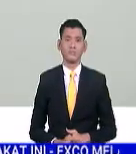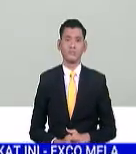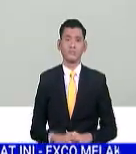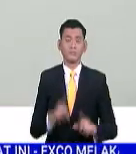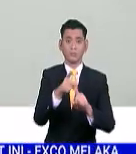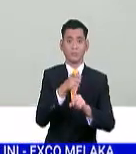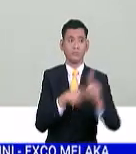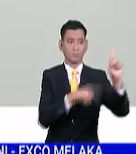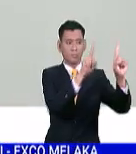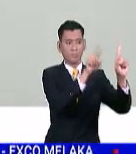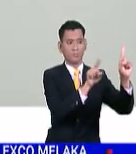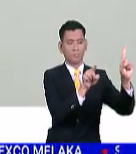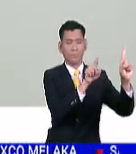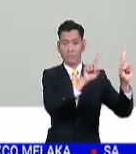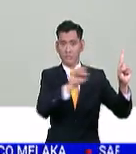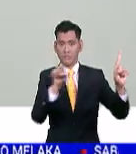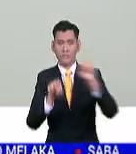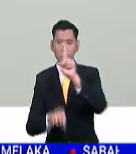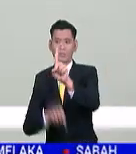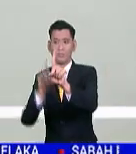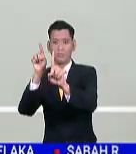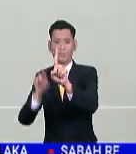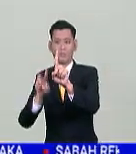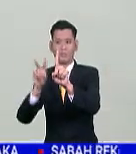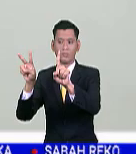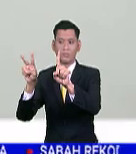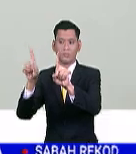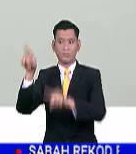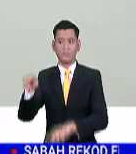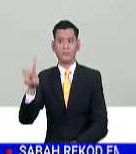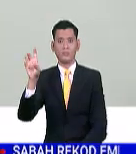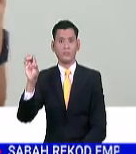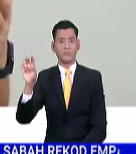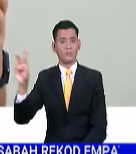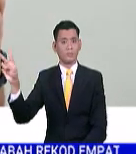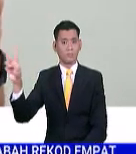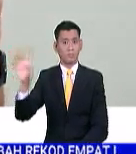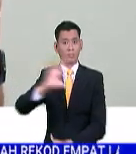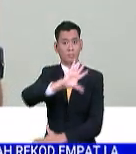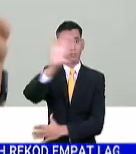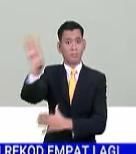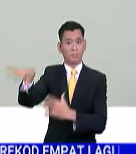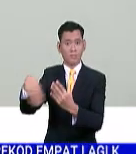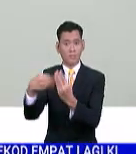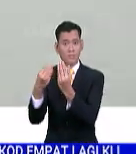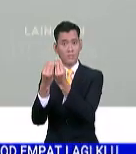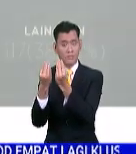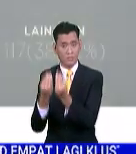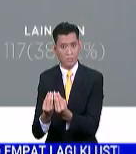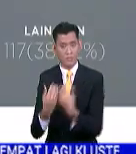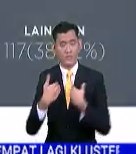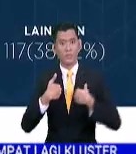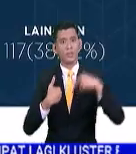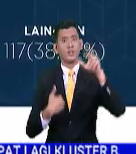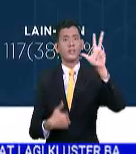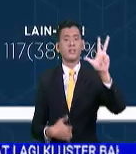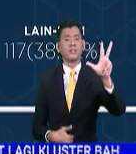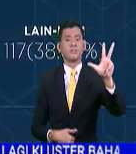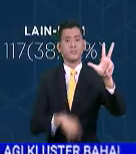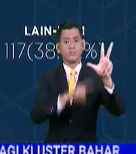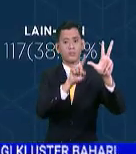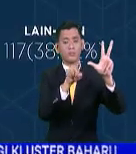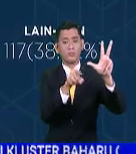Daripada 1 Januari hingga 1 Februari 2022, secara keseluruhannya terdapat